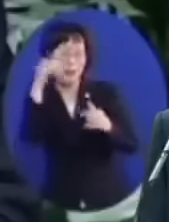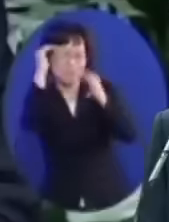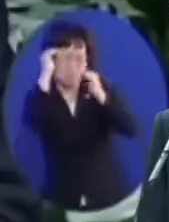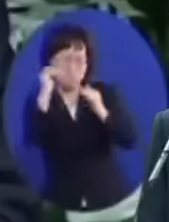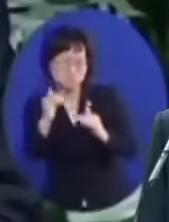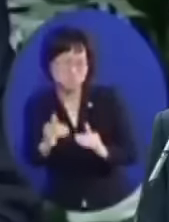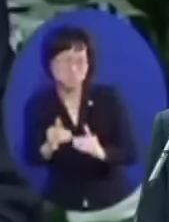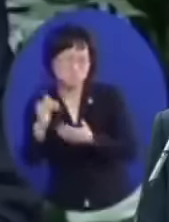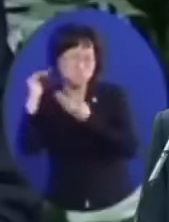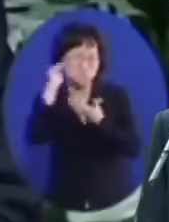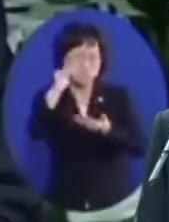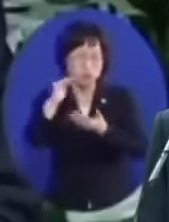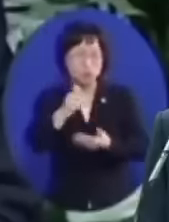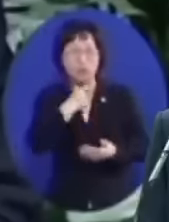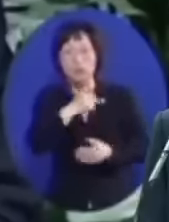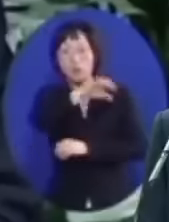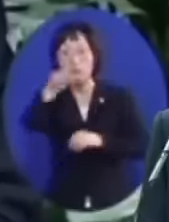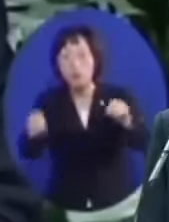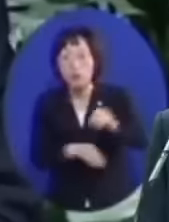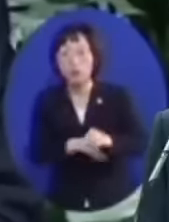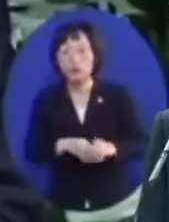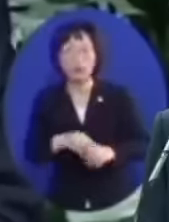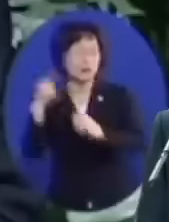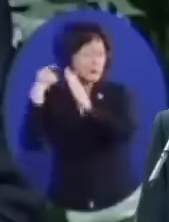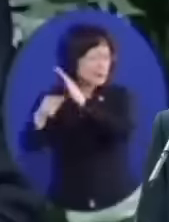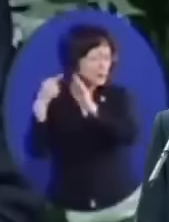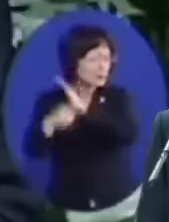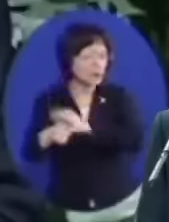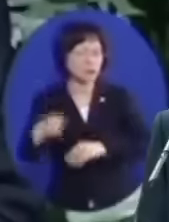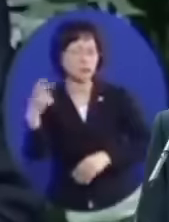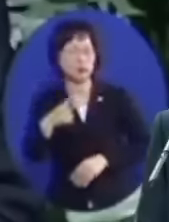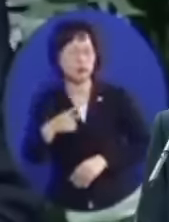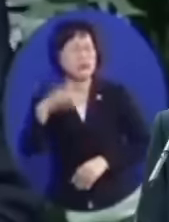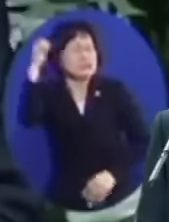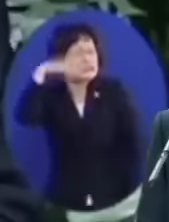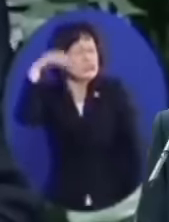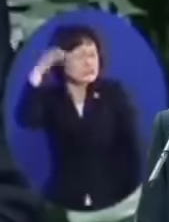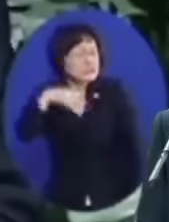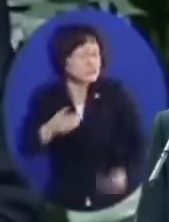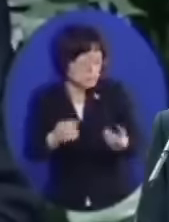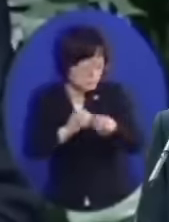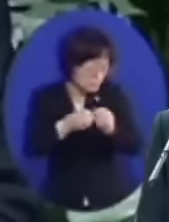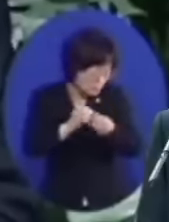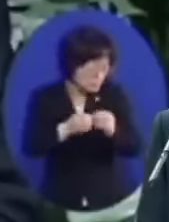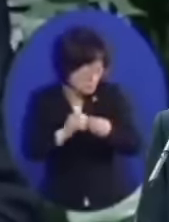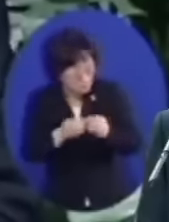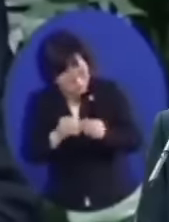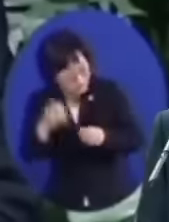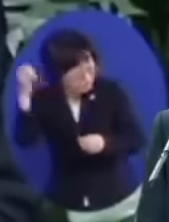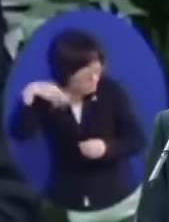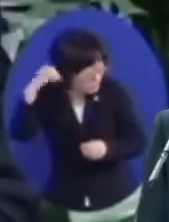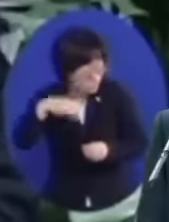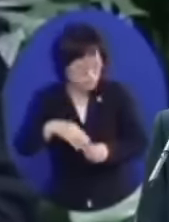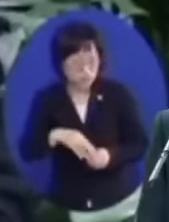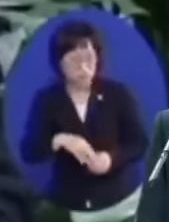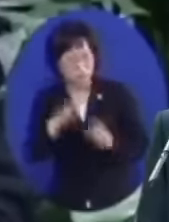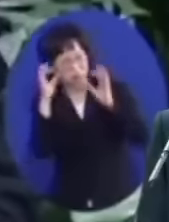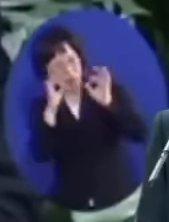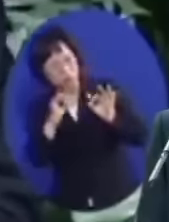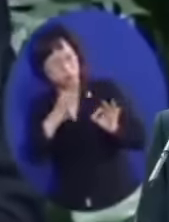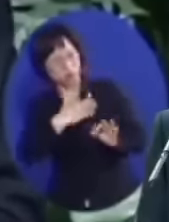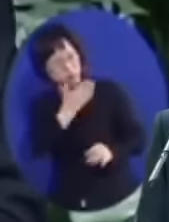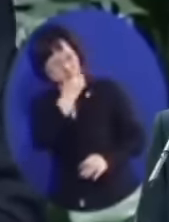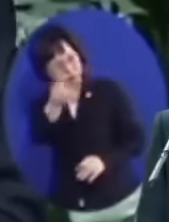그런데 들어주지 않거나 듣는 척하면서도 다른 일을 하고 있으면 날 무시하는구나